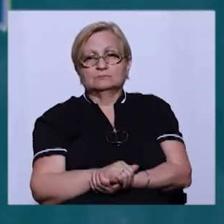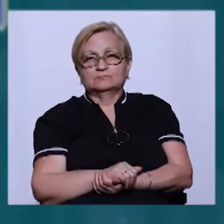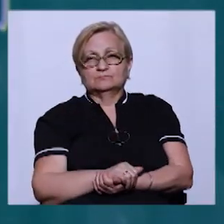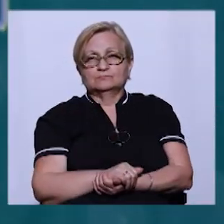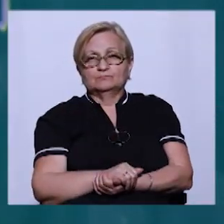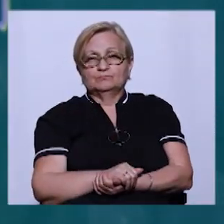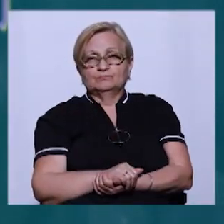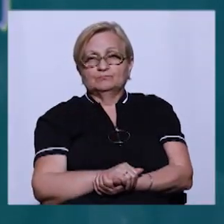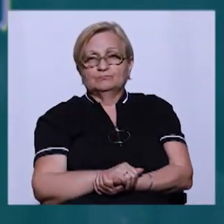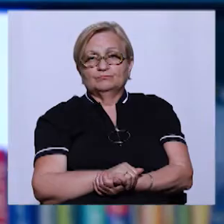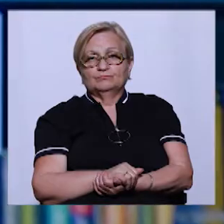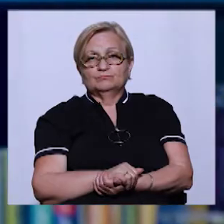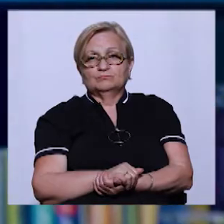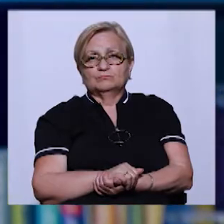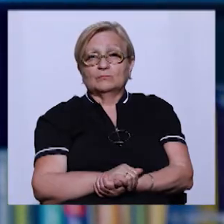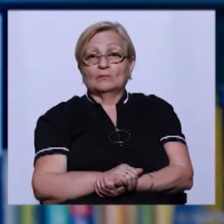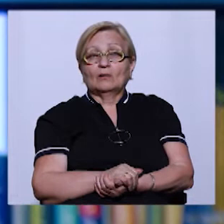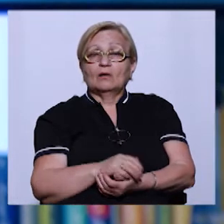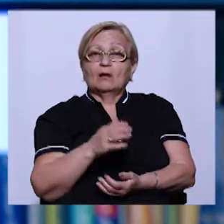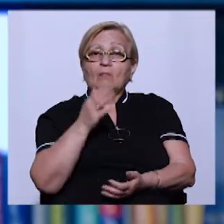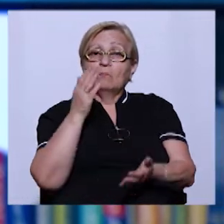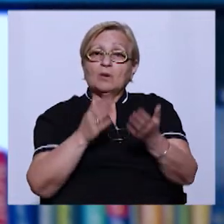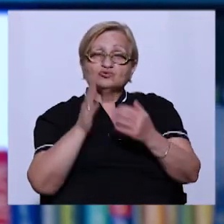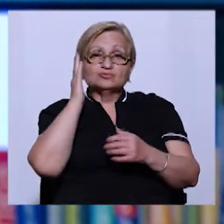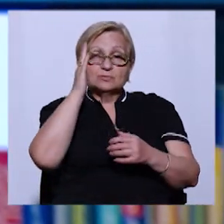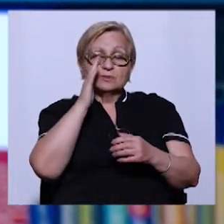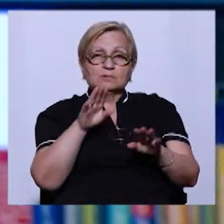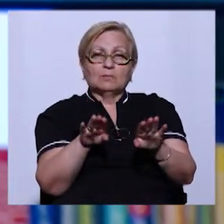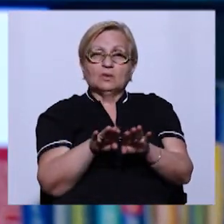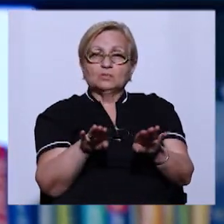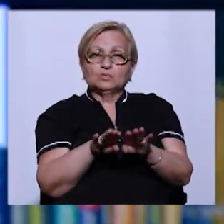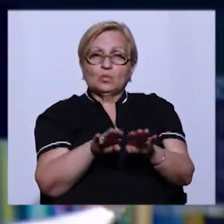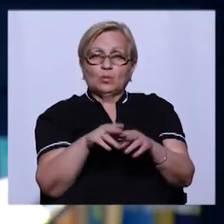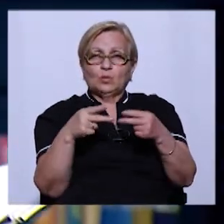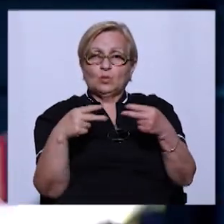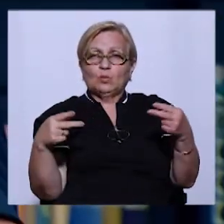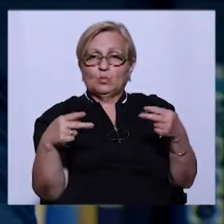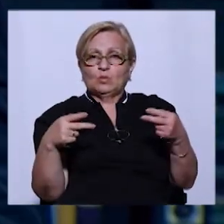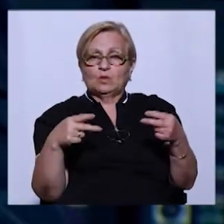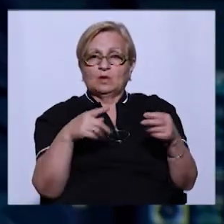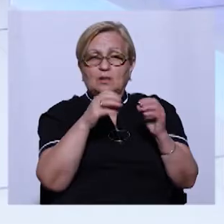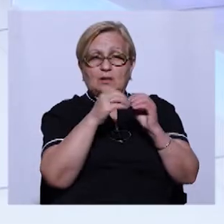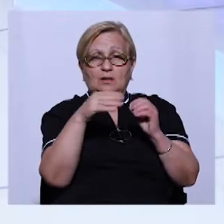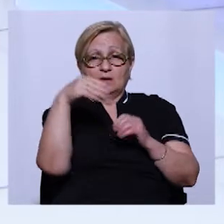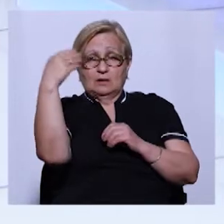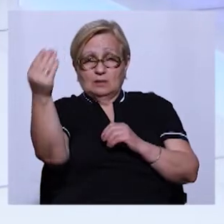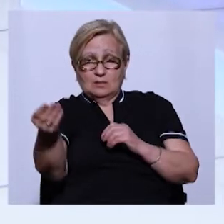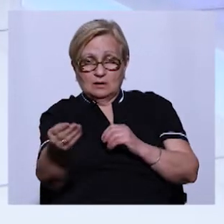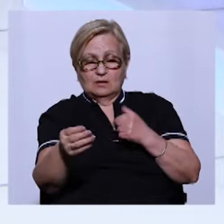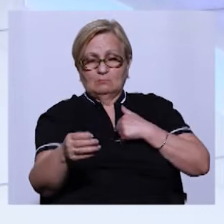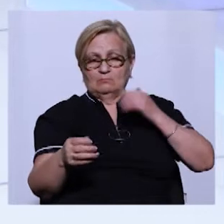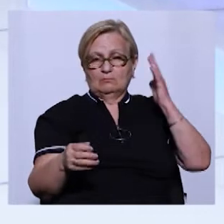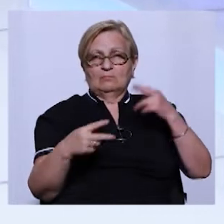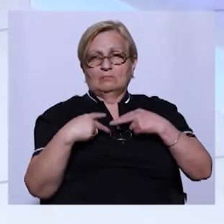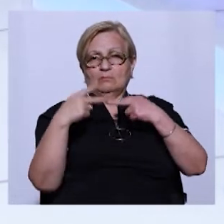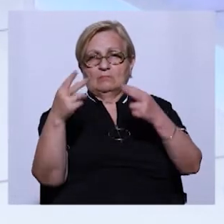მაშინ ექნებათ ტოლი რაოდენობა ფანქრებიო აგურეთ 15 გასა